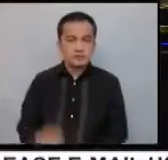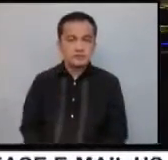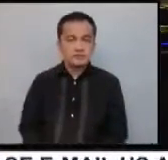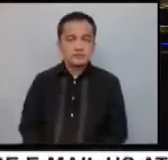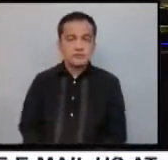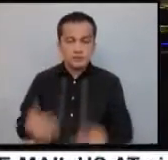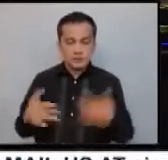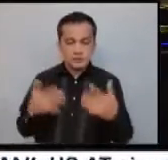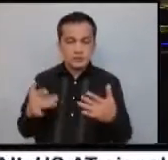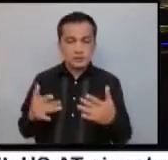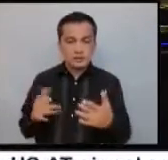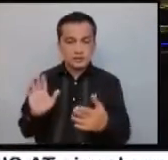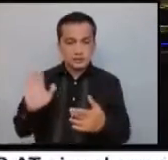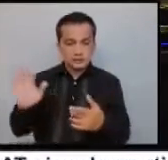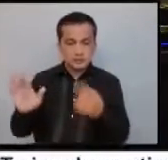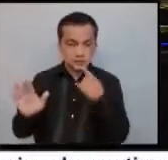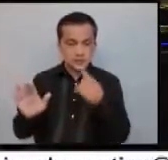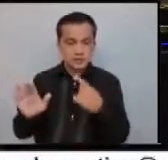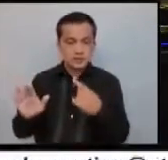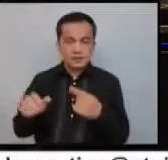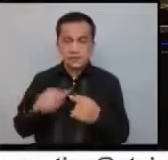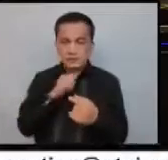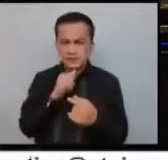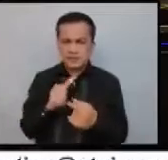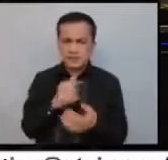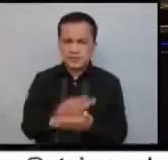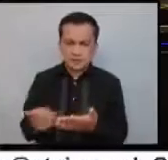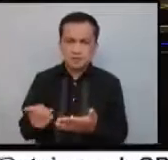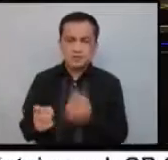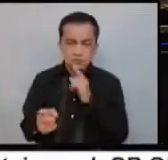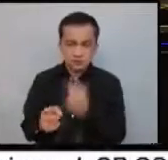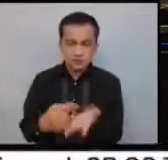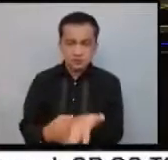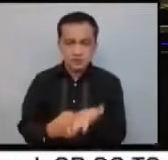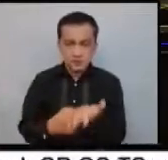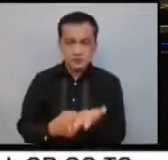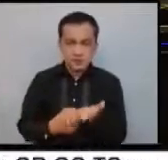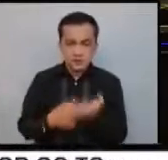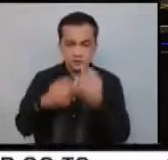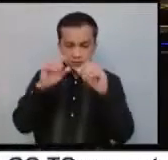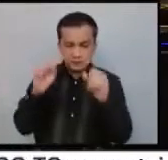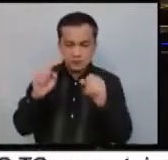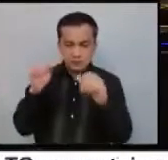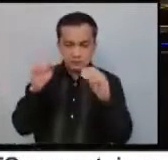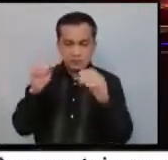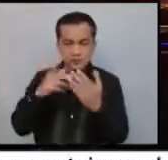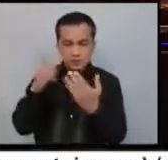ang sabi nga nila ay hindi sila nabigo matapos talagang talakay ng Pangulo ang mga programa na